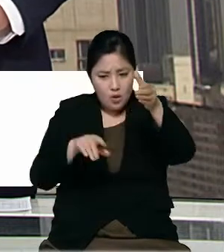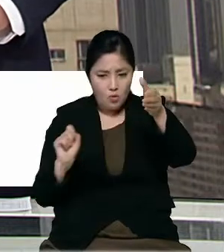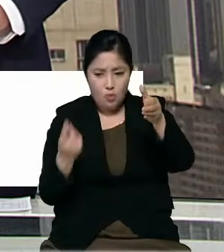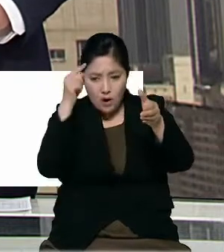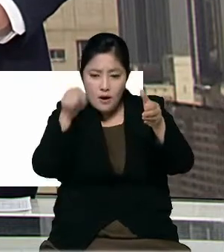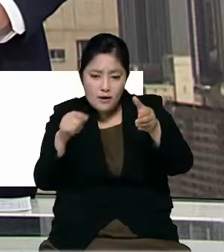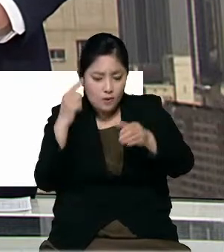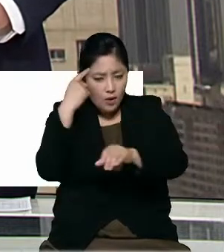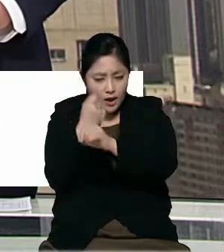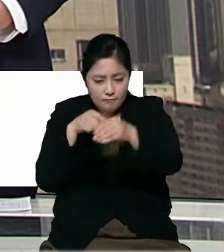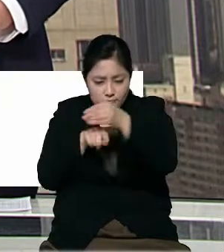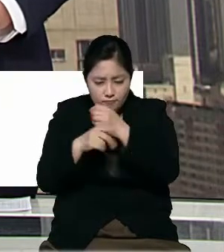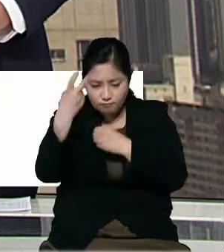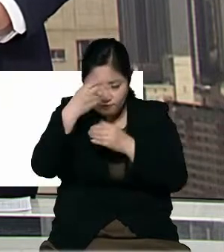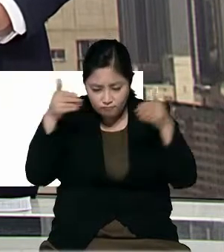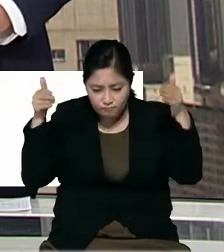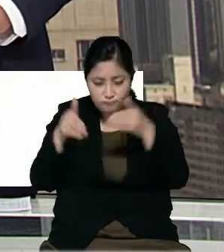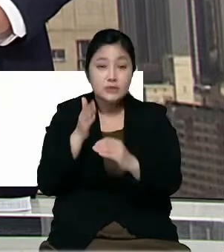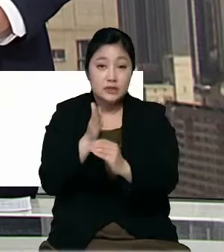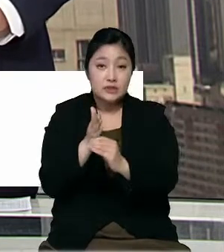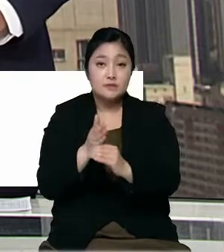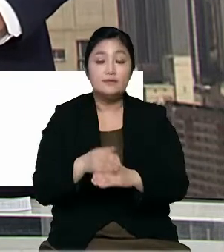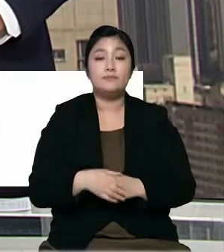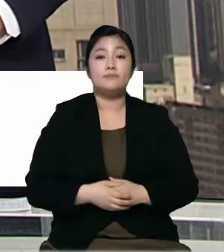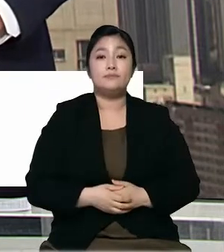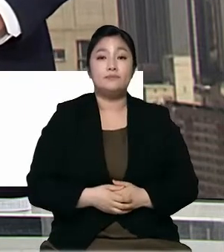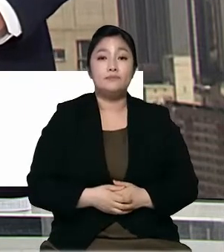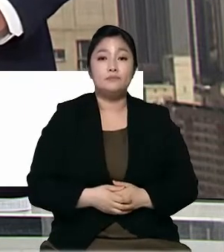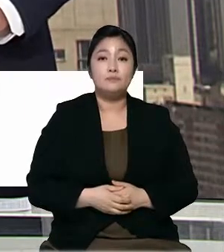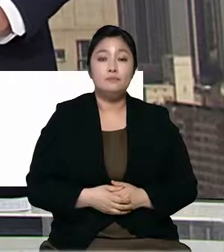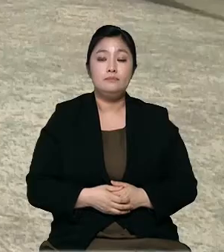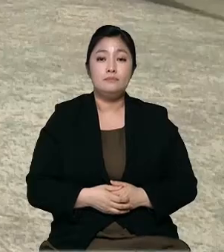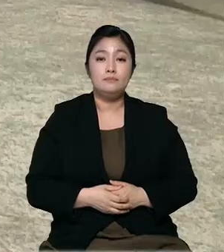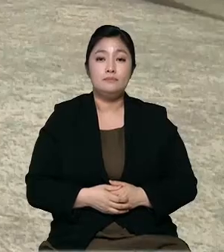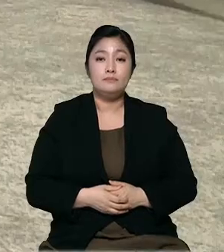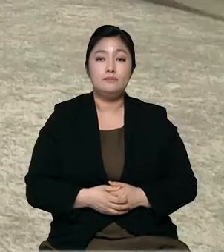과학적으로 증명하는 데 집중되고 있습니다. 조윤정 기자입니다.